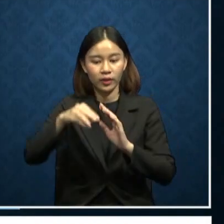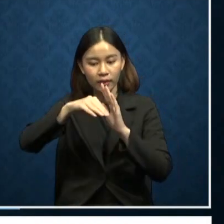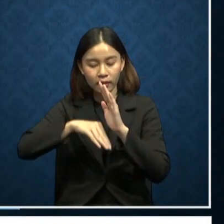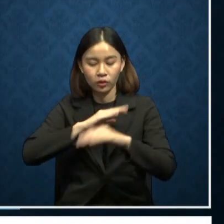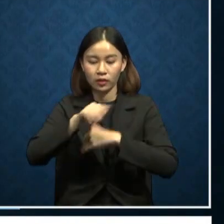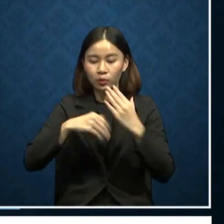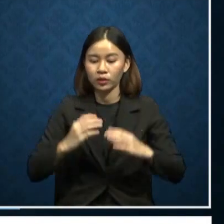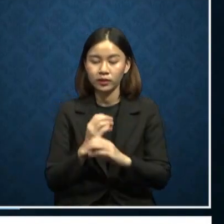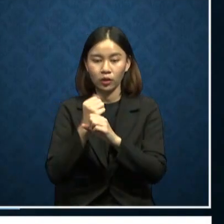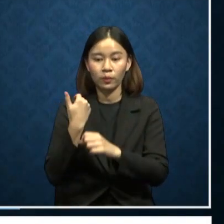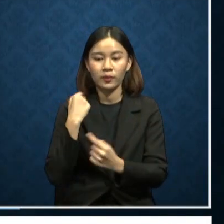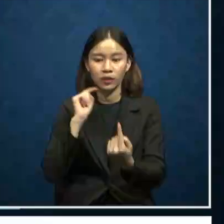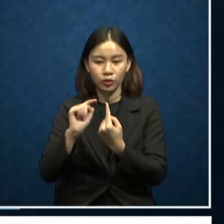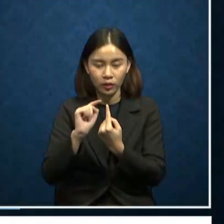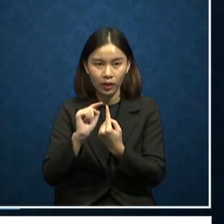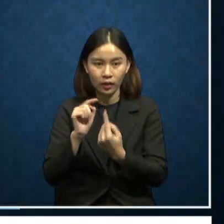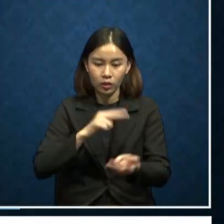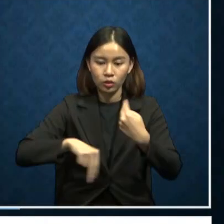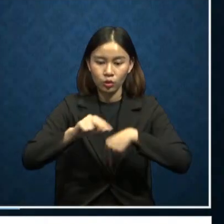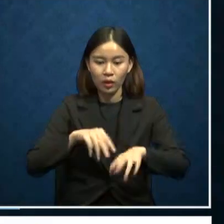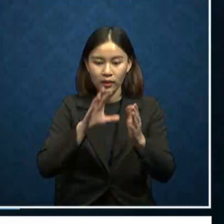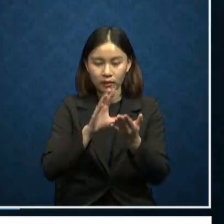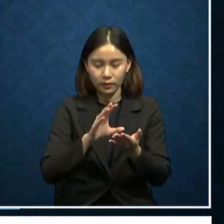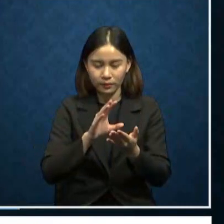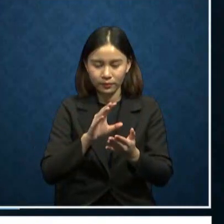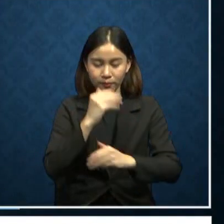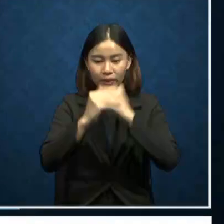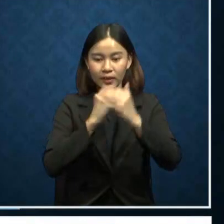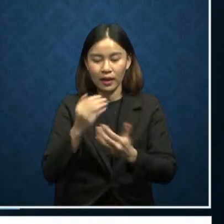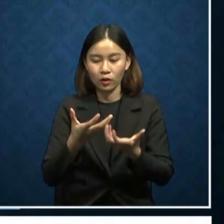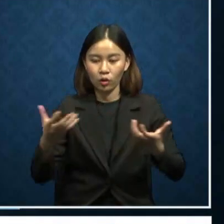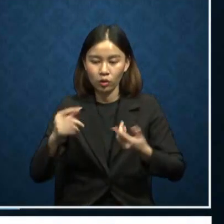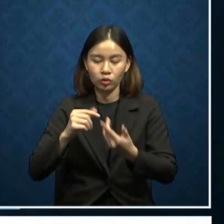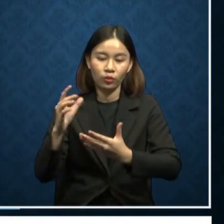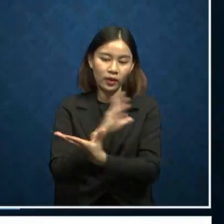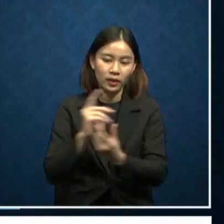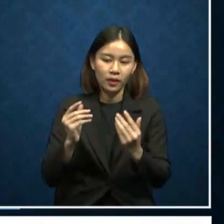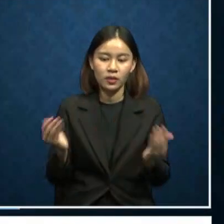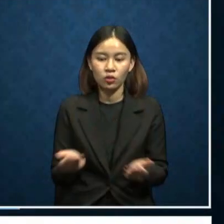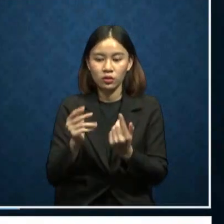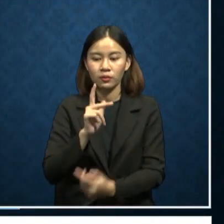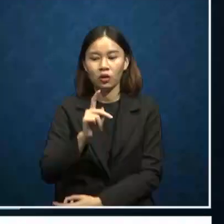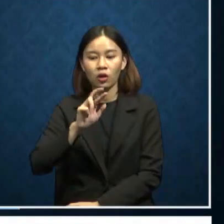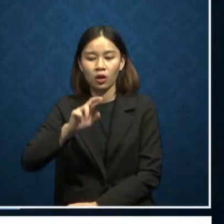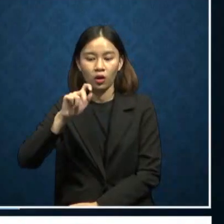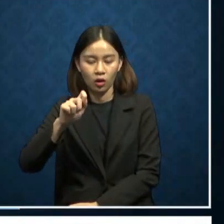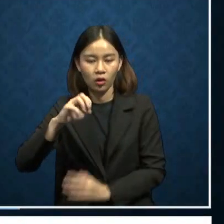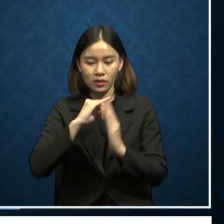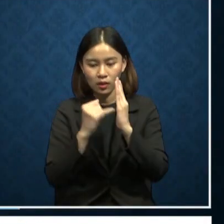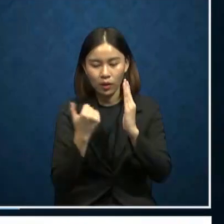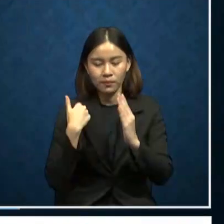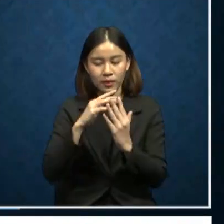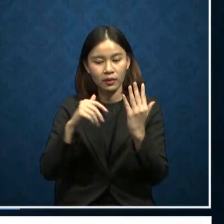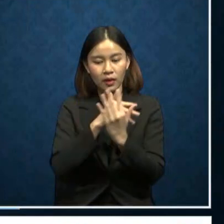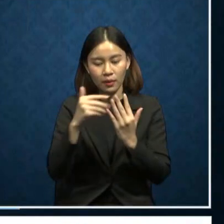องค์รวมนะคะเน้นหลักการสึอนุรักษ์สืบสารและต่อยอดมรดกทางวัฒนธรรมนะคะส่งเสริมให้กรอจังหวัดมีบทบาทในการวาง